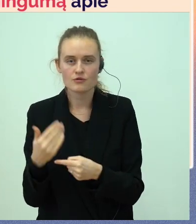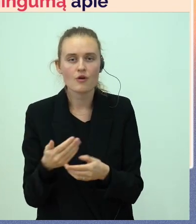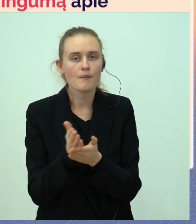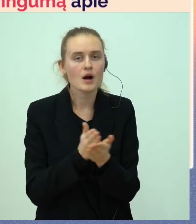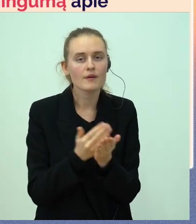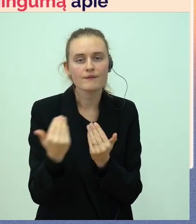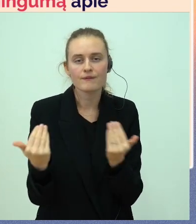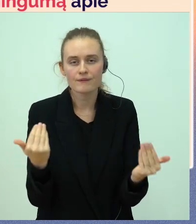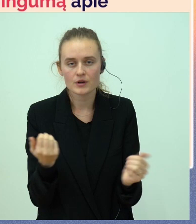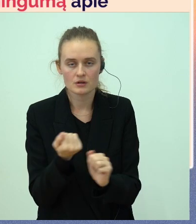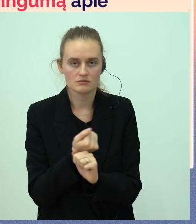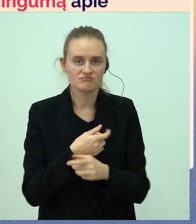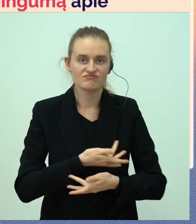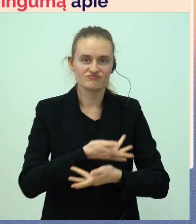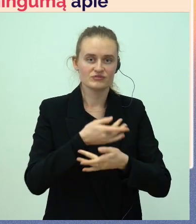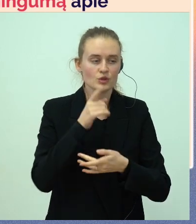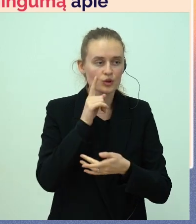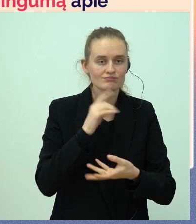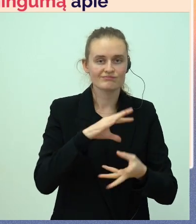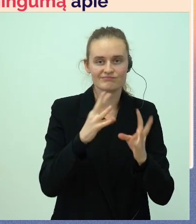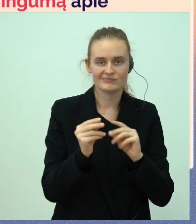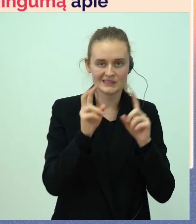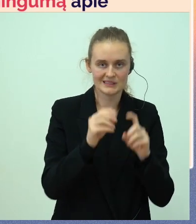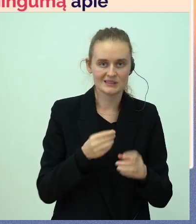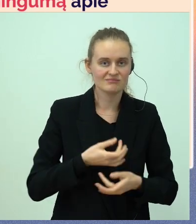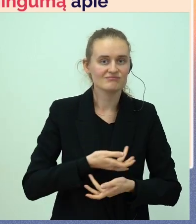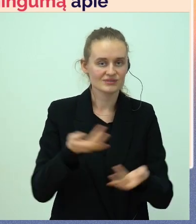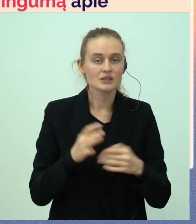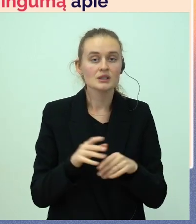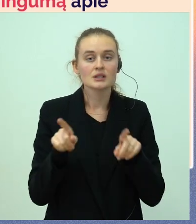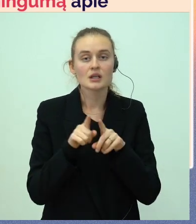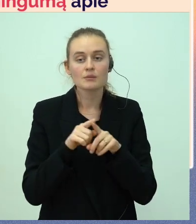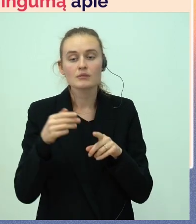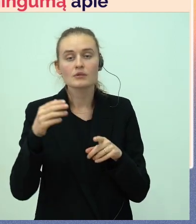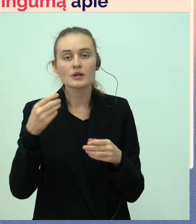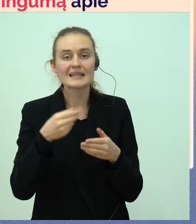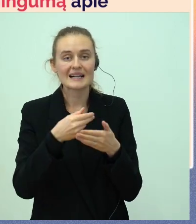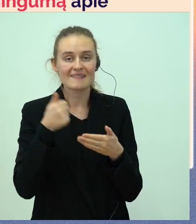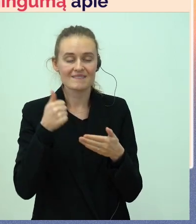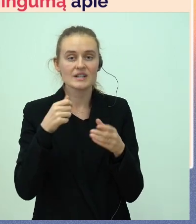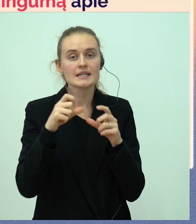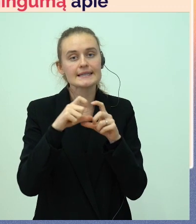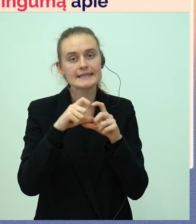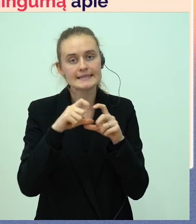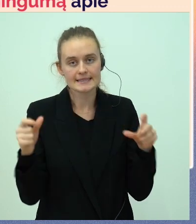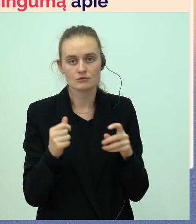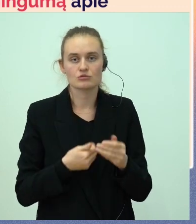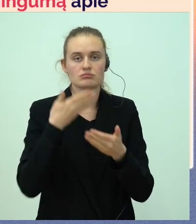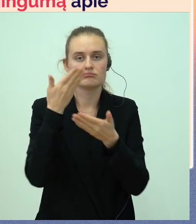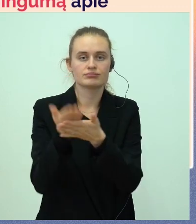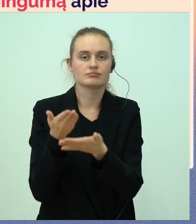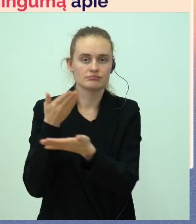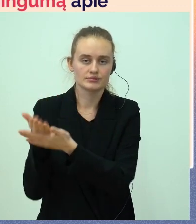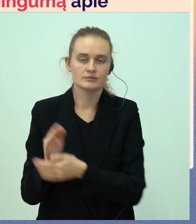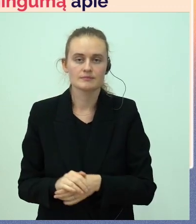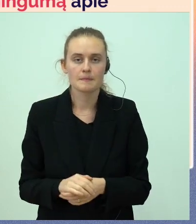patirtis Lietuvoje ir suformuluoti rekomendacijas valstybės institucijoms, tiek siekiant tobulinti atsaką į įvairias diskriminacijos formas